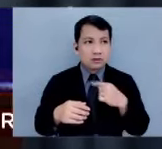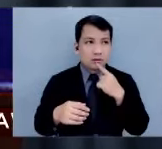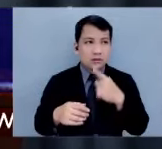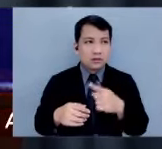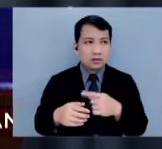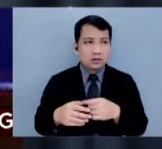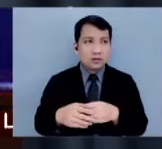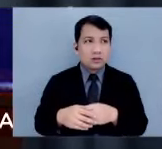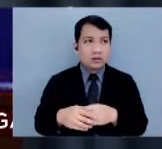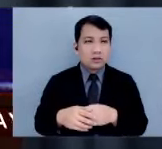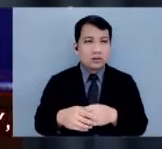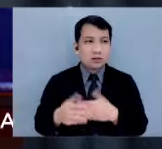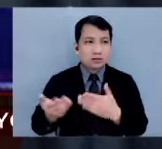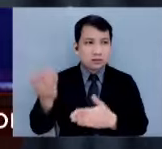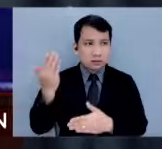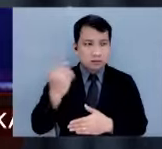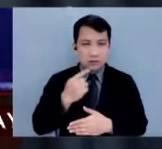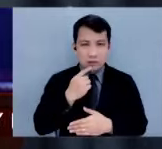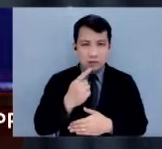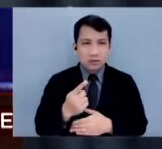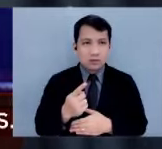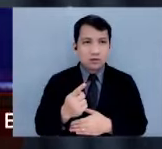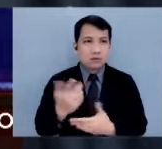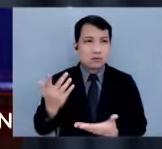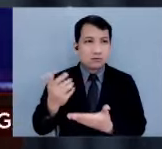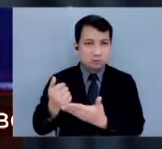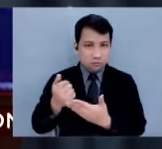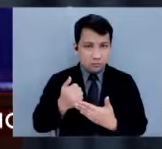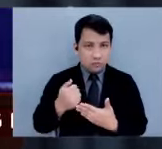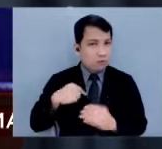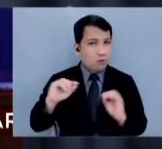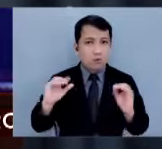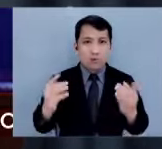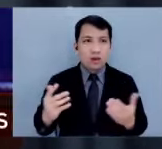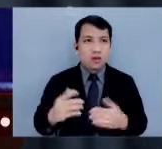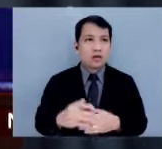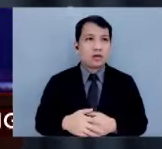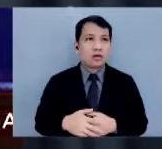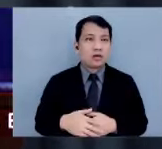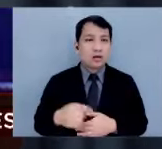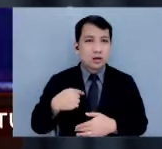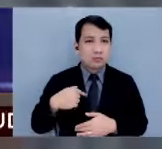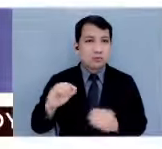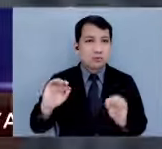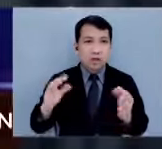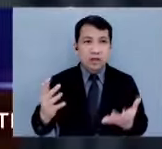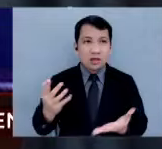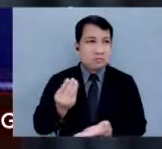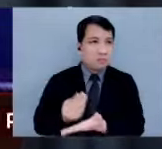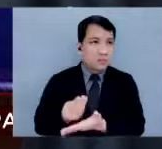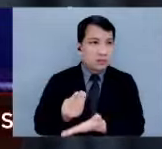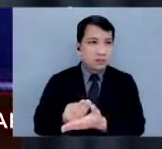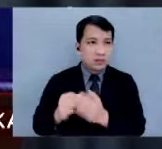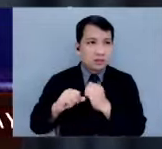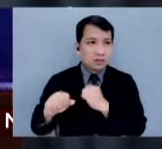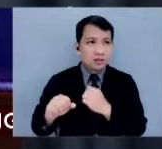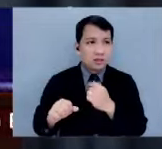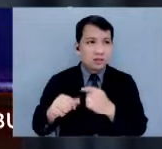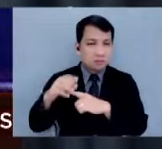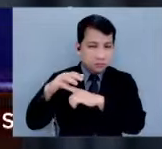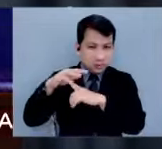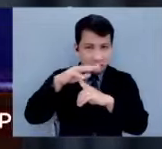Yung mga panahon na walang tumutulong sa akin dahil ako naman ay walang pera sa kampanya. Yung helicopter niya,